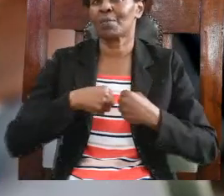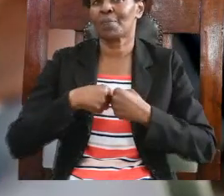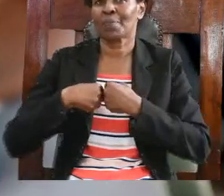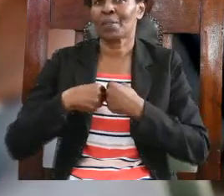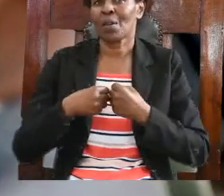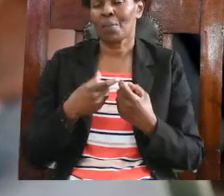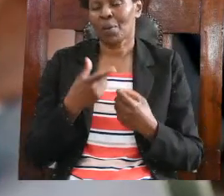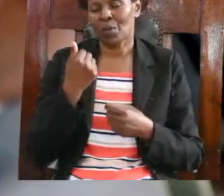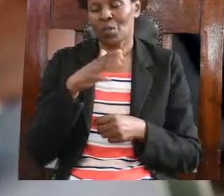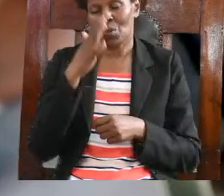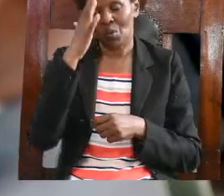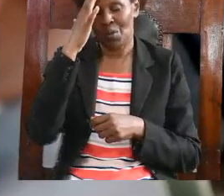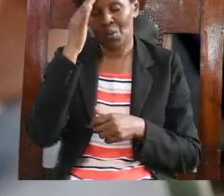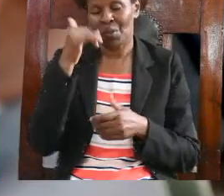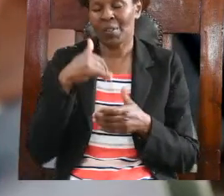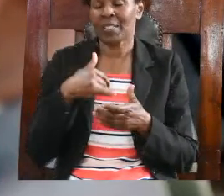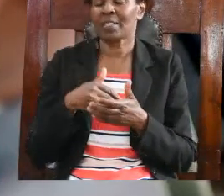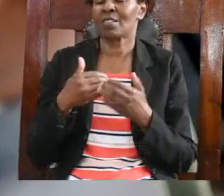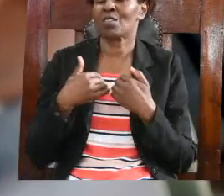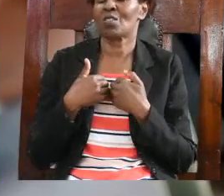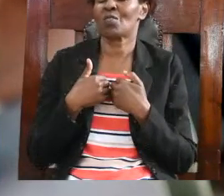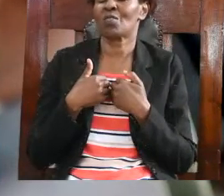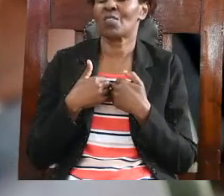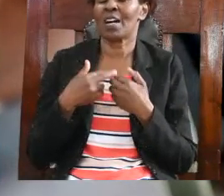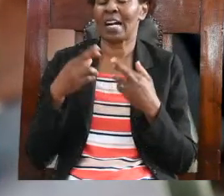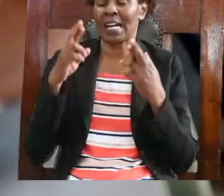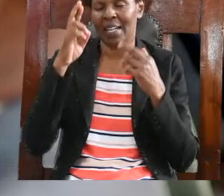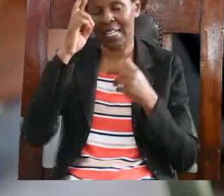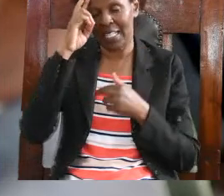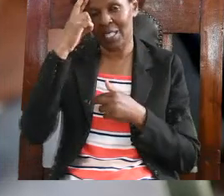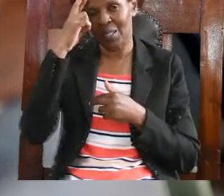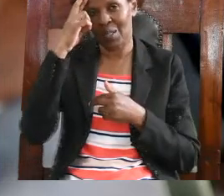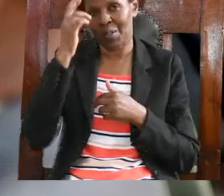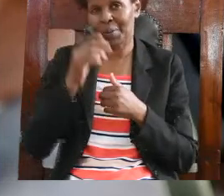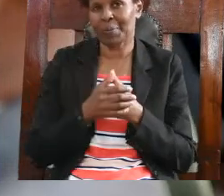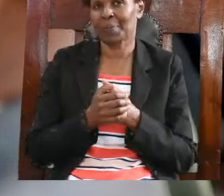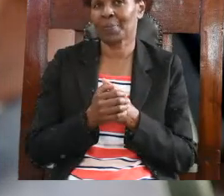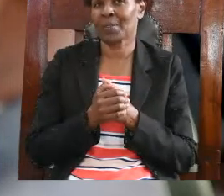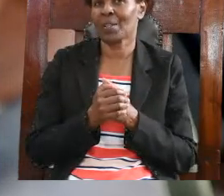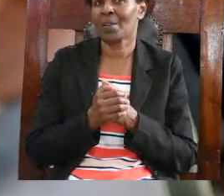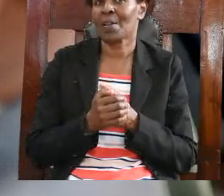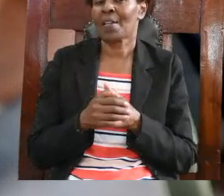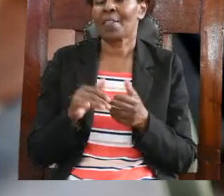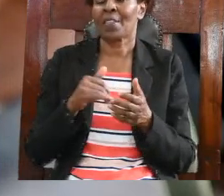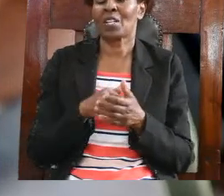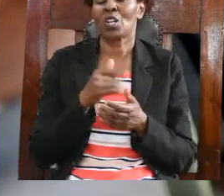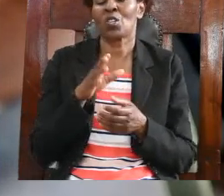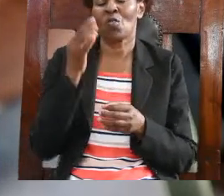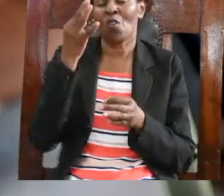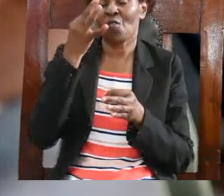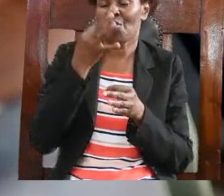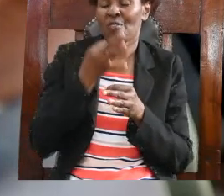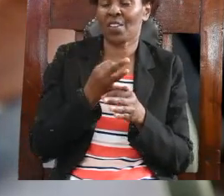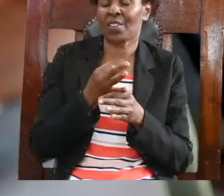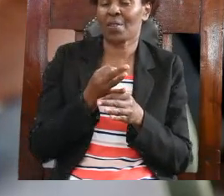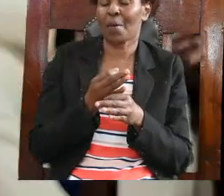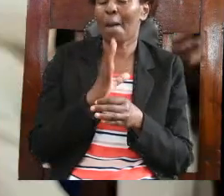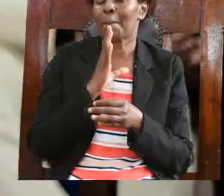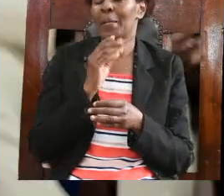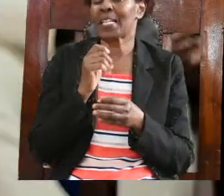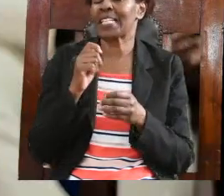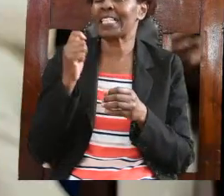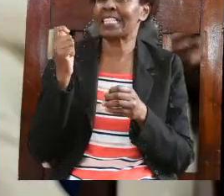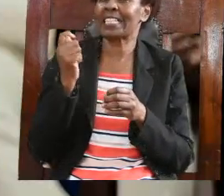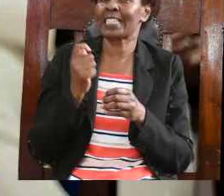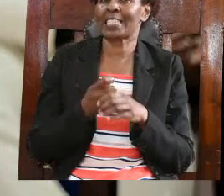sababu tunajua inakusudi. Praise be to God. Tarajia kwamba imani yako itajaribiwa.